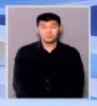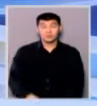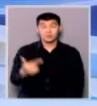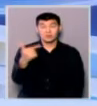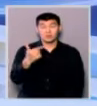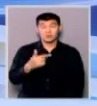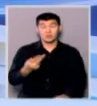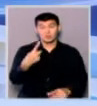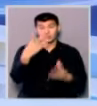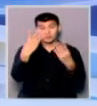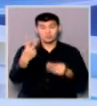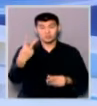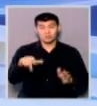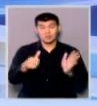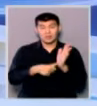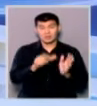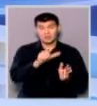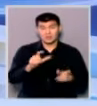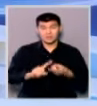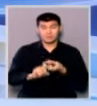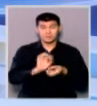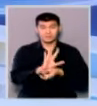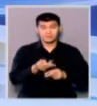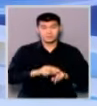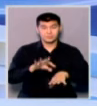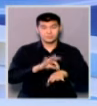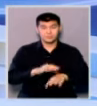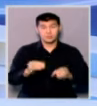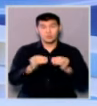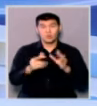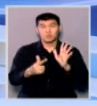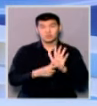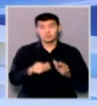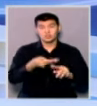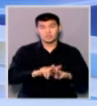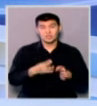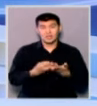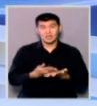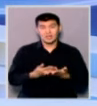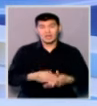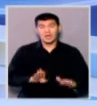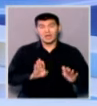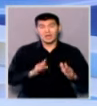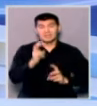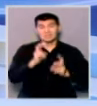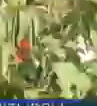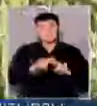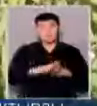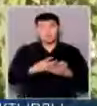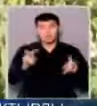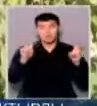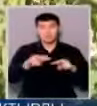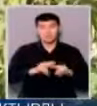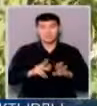Атырауда бір тәулікте 26 адам COVID-19 жұқтырды. 17 жағдай шаһардан тіркелген. Теңіз кен орнында скрининг